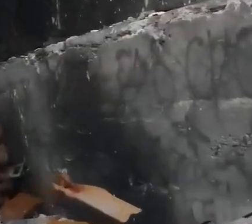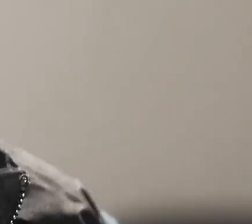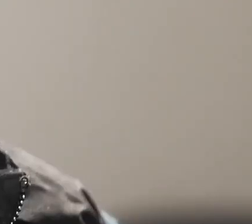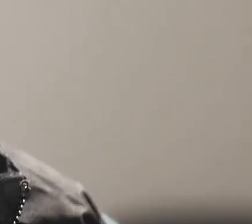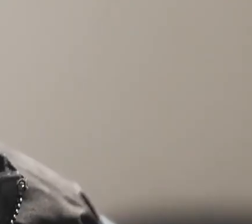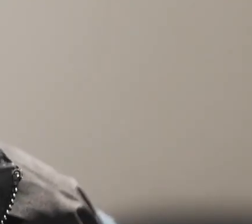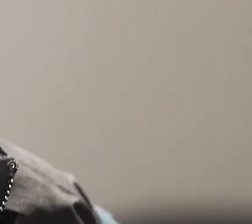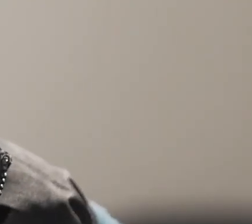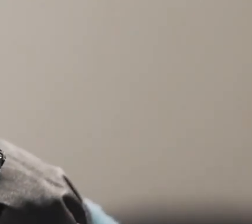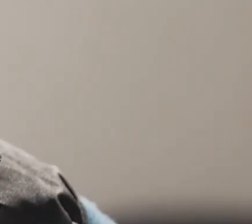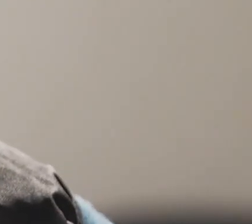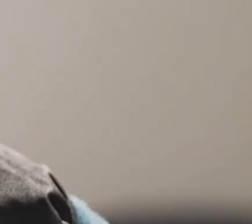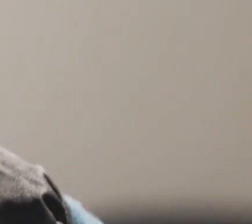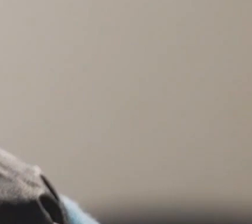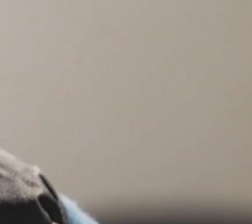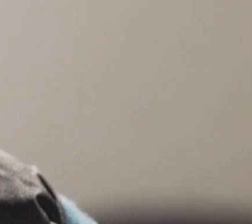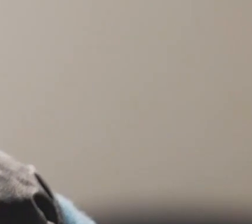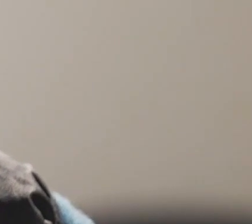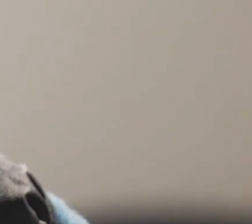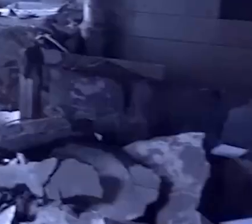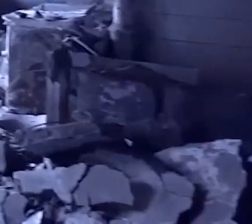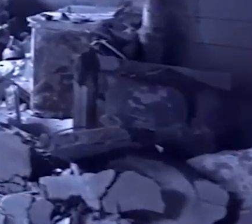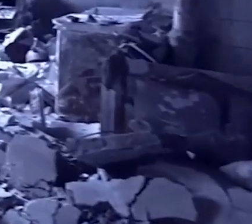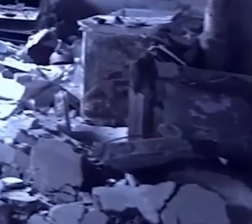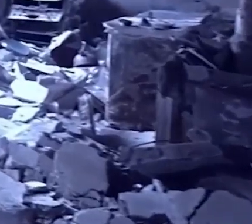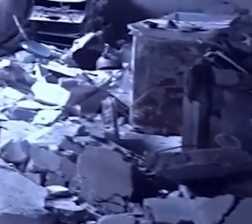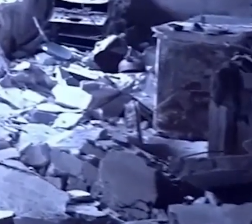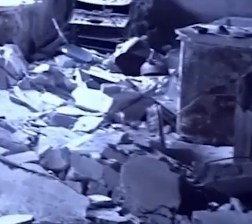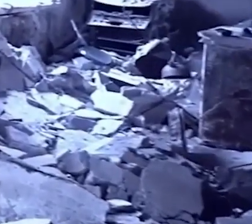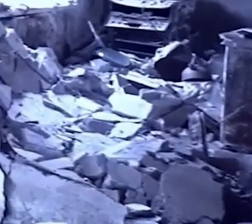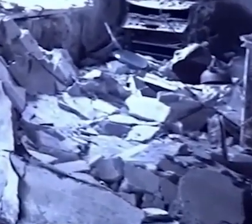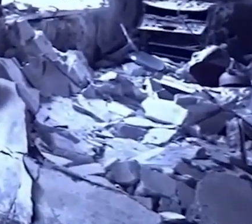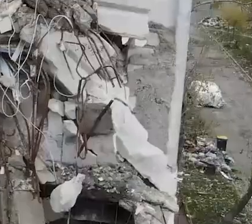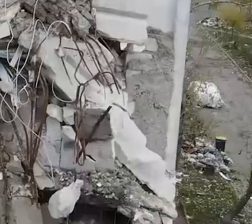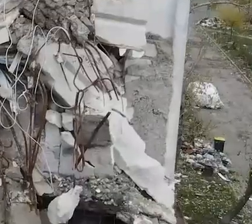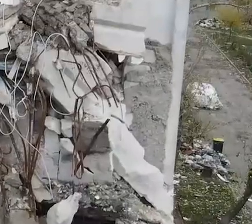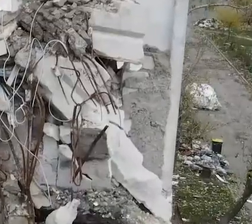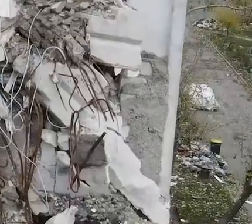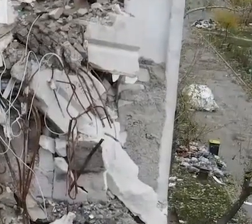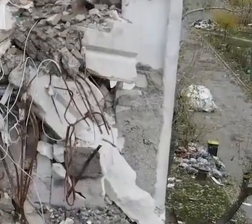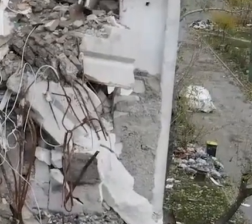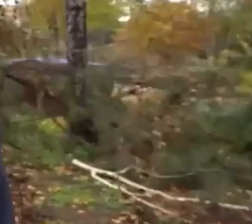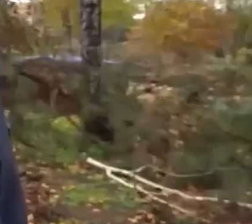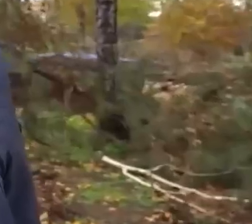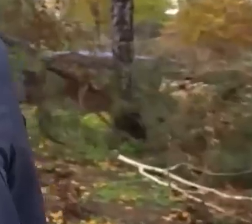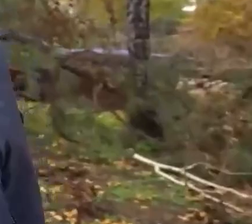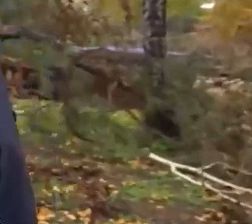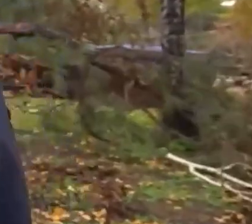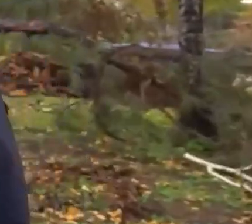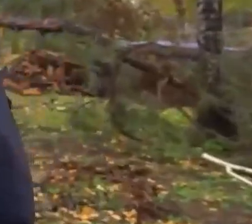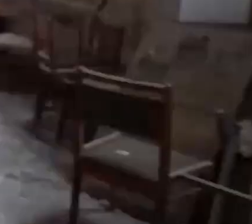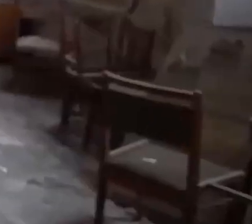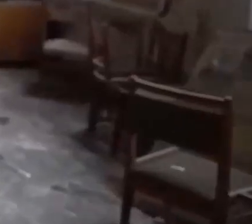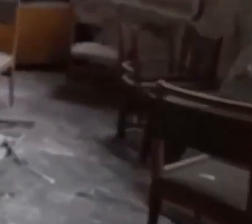Бог. Господь, знамение мое. Святитель Николай Сербский, протоиерей Игорь